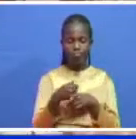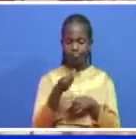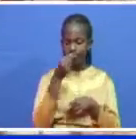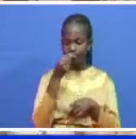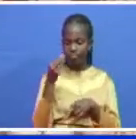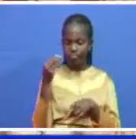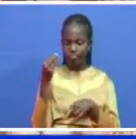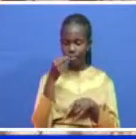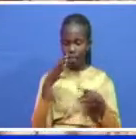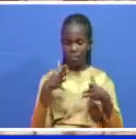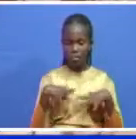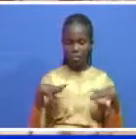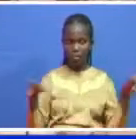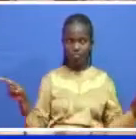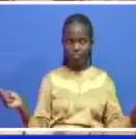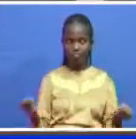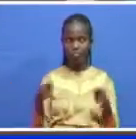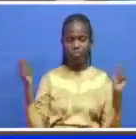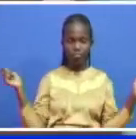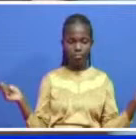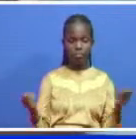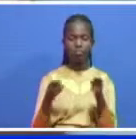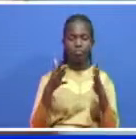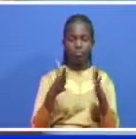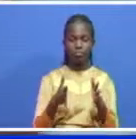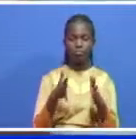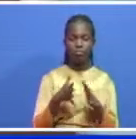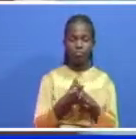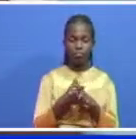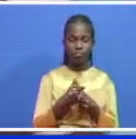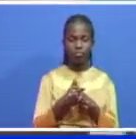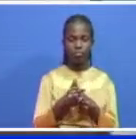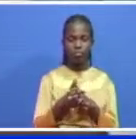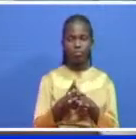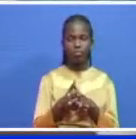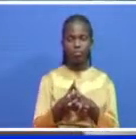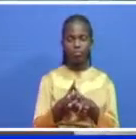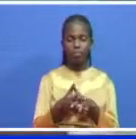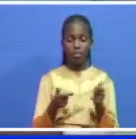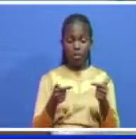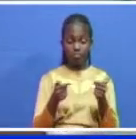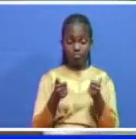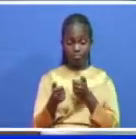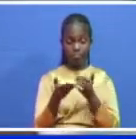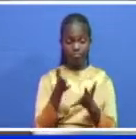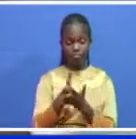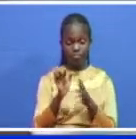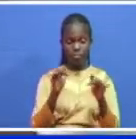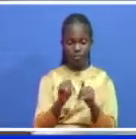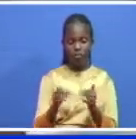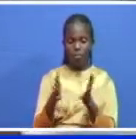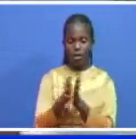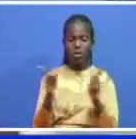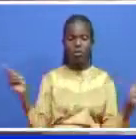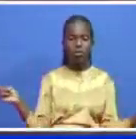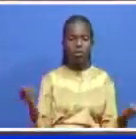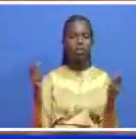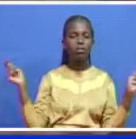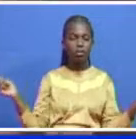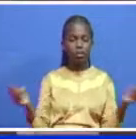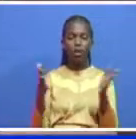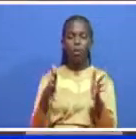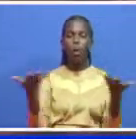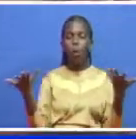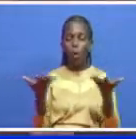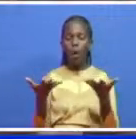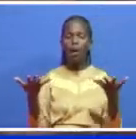ni aithi mandi vya angamile na kuingi angamile sio miundani chavinya kau yoke la kati wa aimi ana aithi mangamile walota lo mwenene